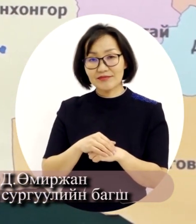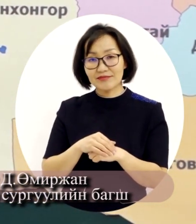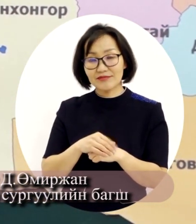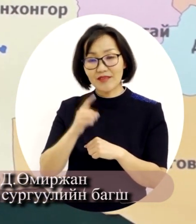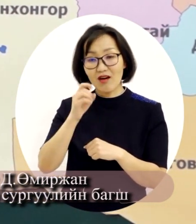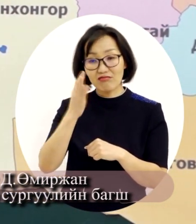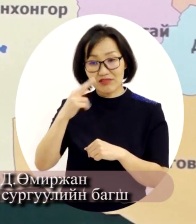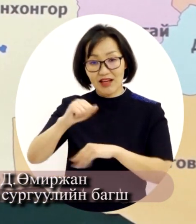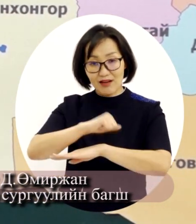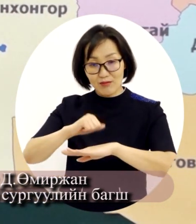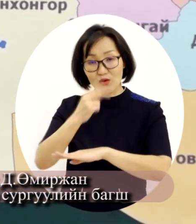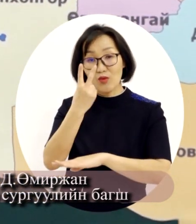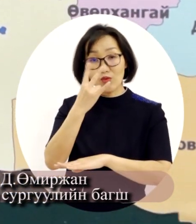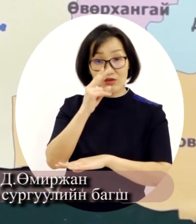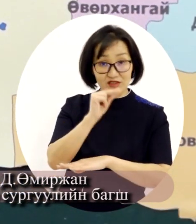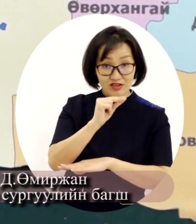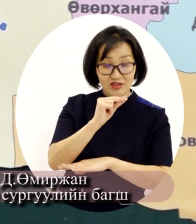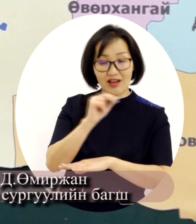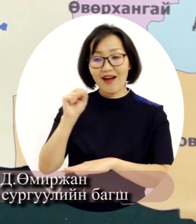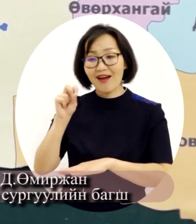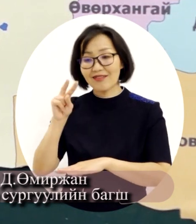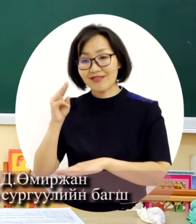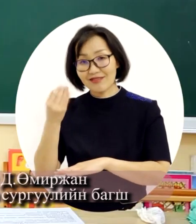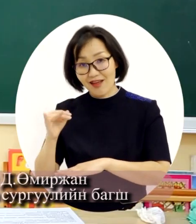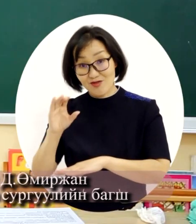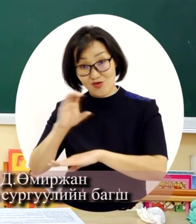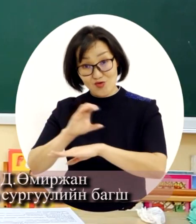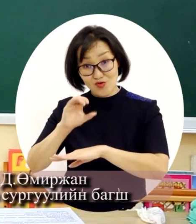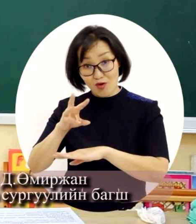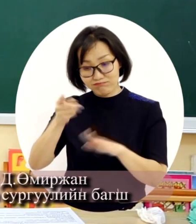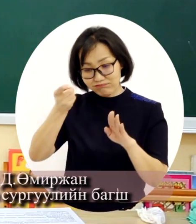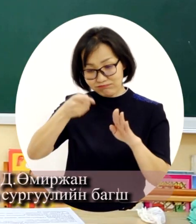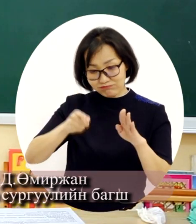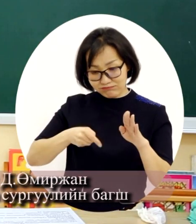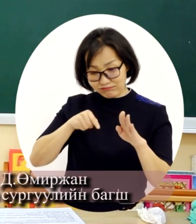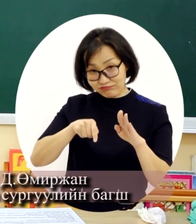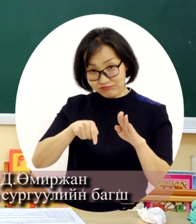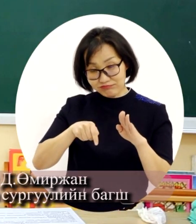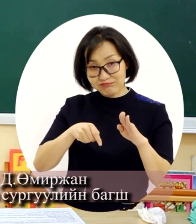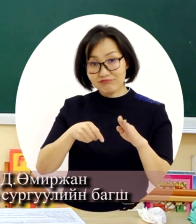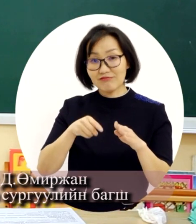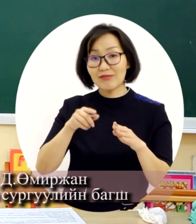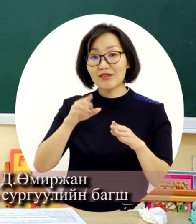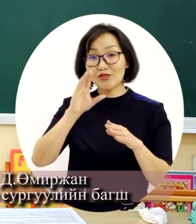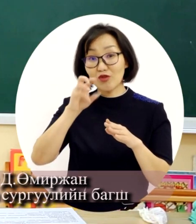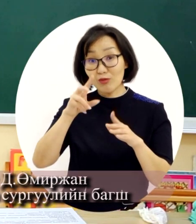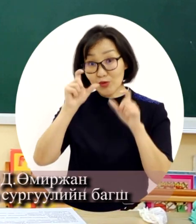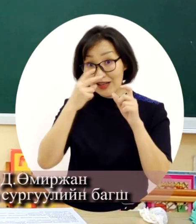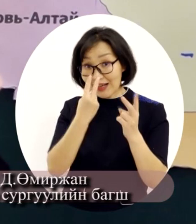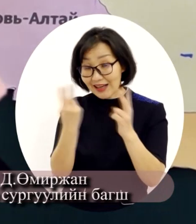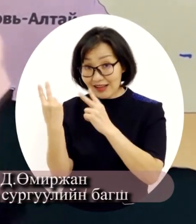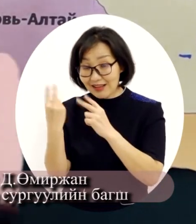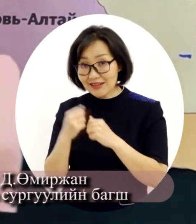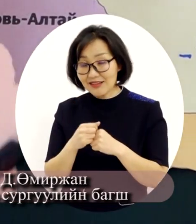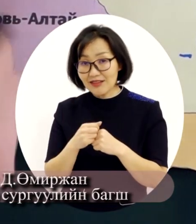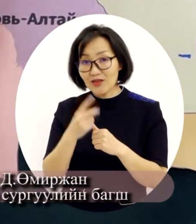жер картасының мына жерінде орналасқан. Қауд аймағының мұғалімдерін көрсетіп тұр. Бұл Қауд аймағының Уйынш-Алтай сумының